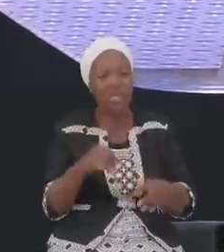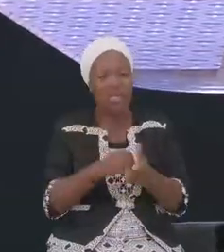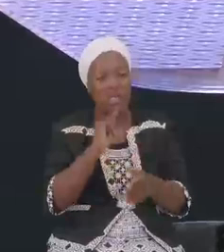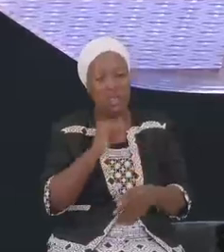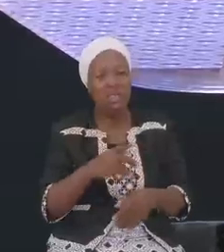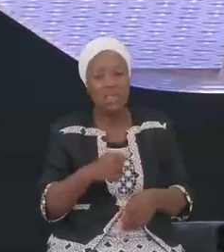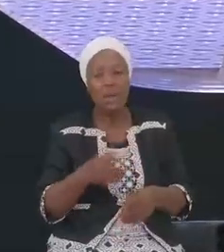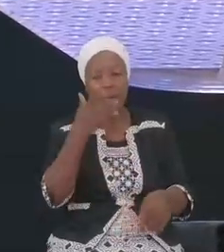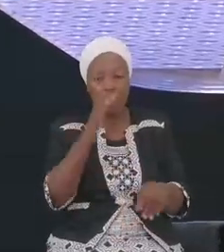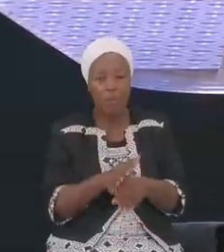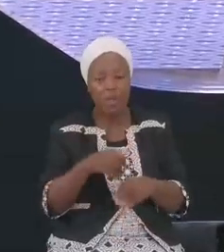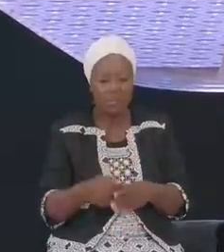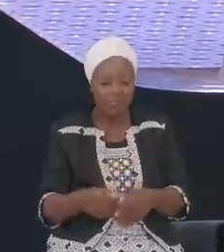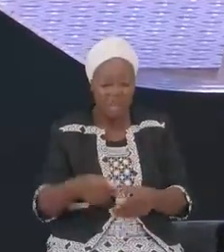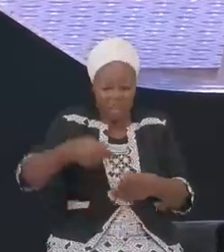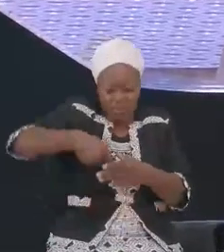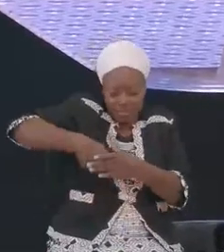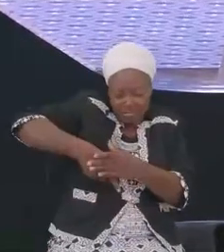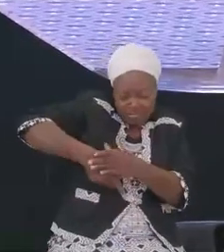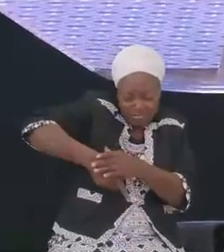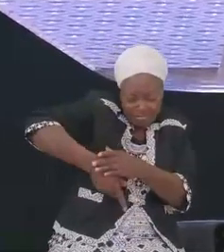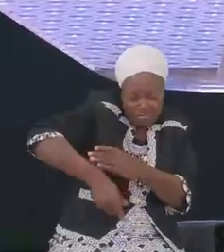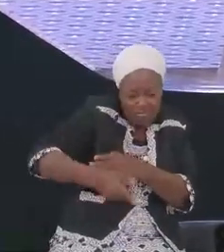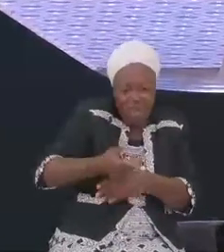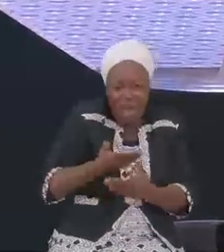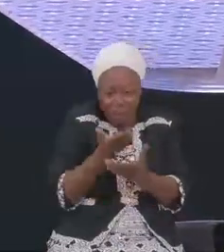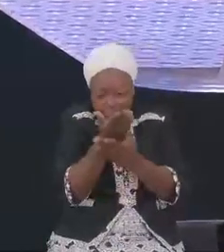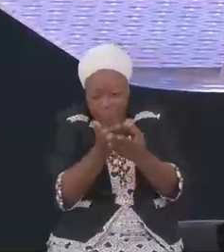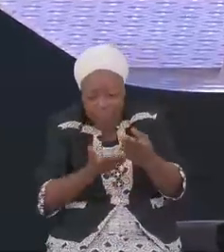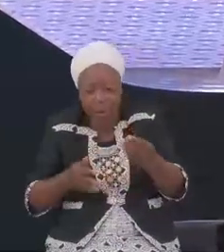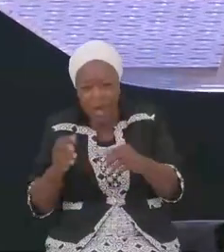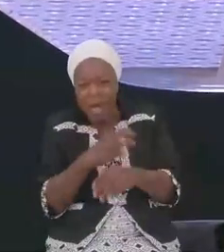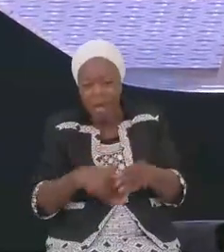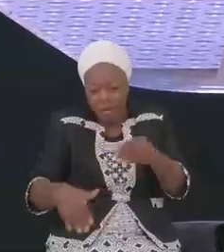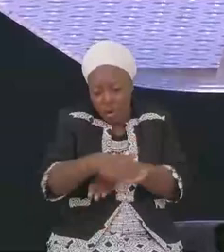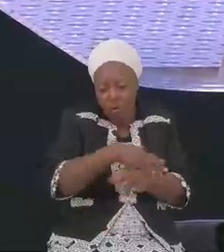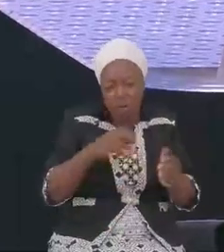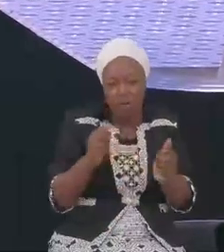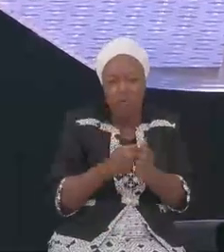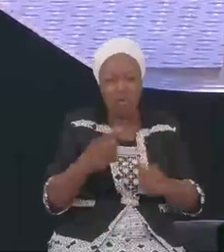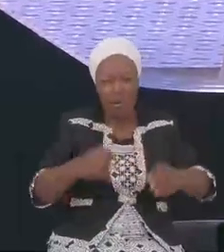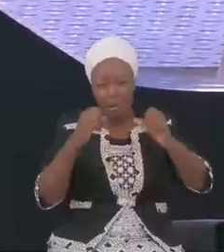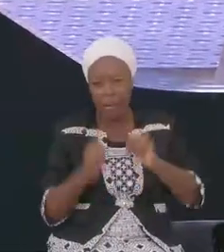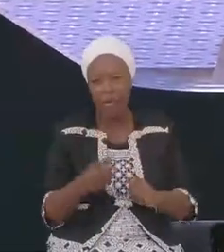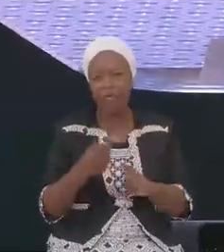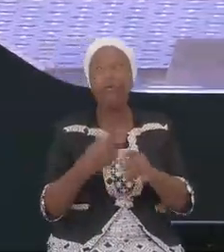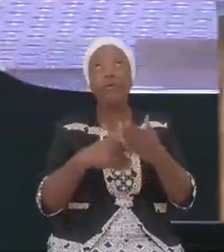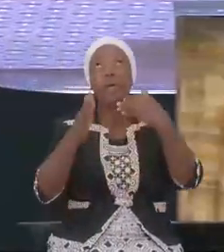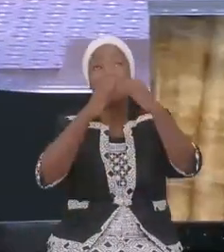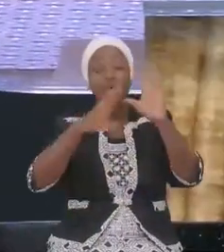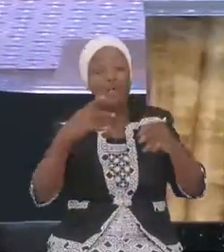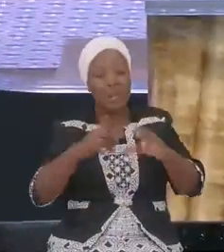promesse de l'immersion, d'être revêtu de la puissance d'en haut, la puissance